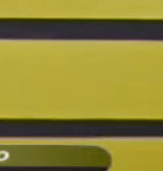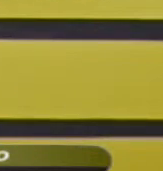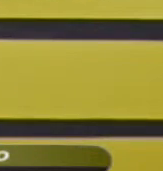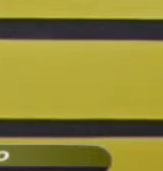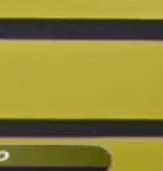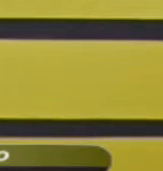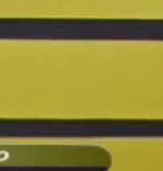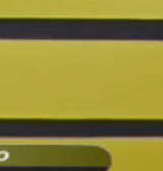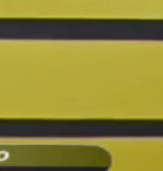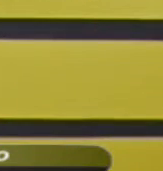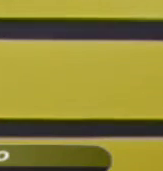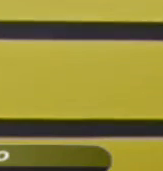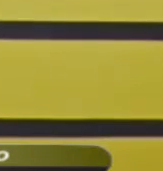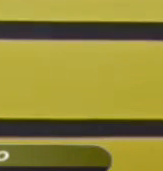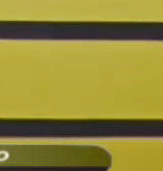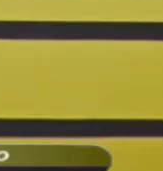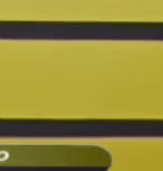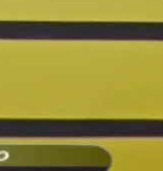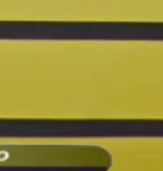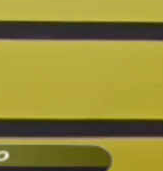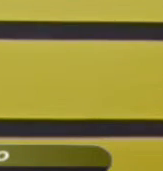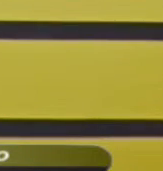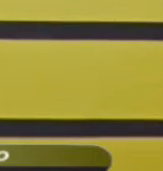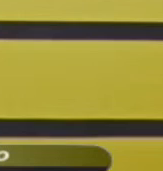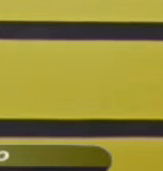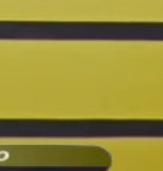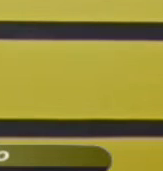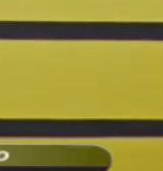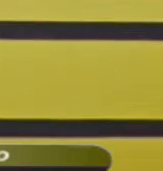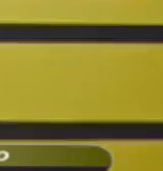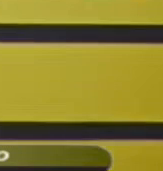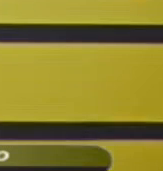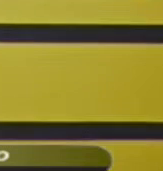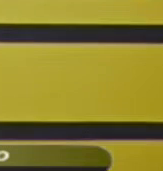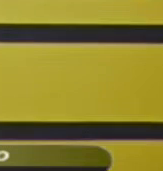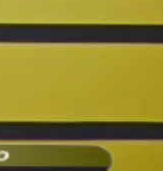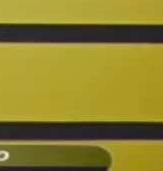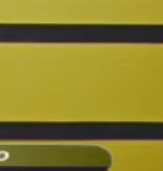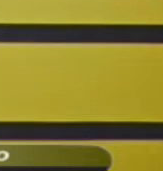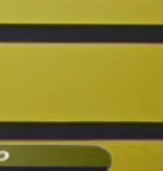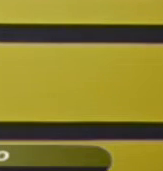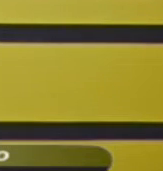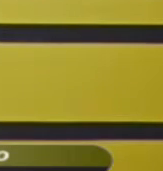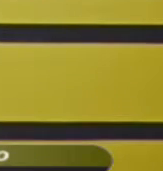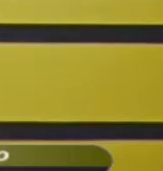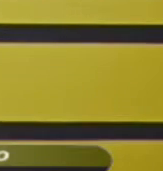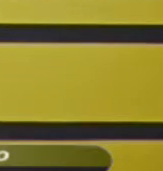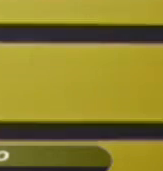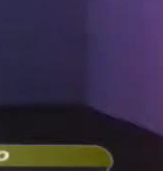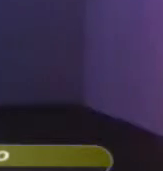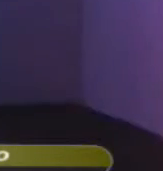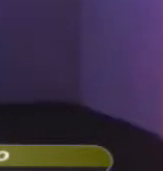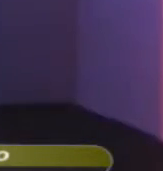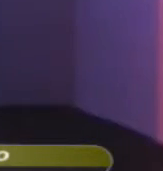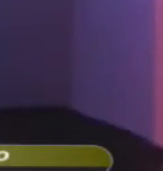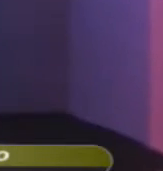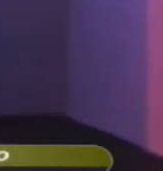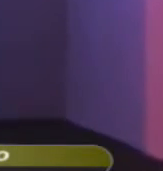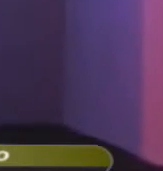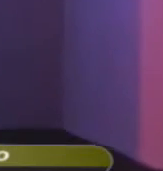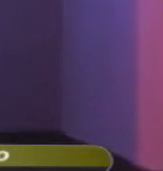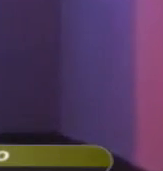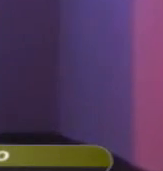If you're serious, prove it to me. I'm curious, I wanna know. Sitaki michezo nawe,